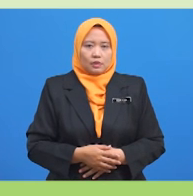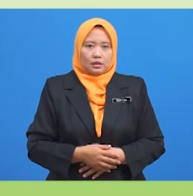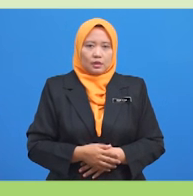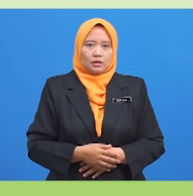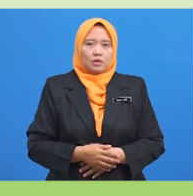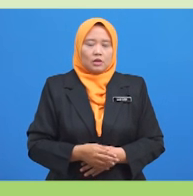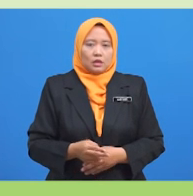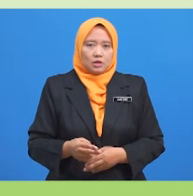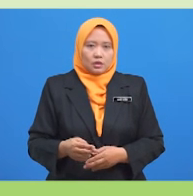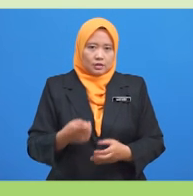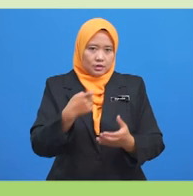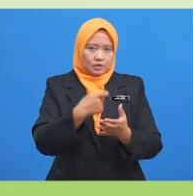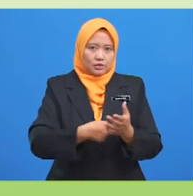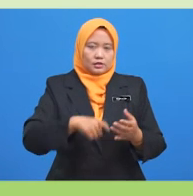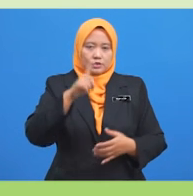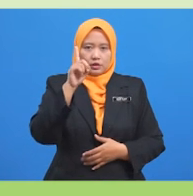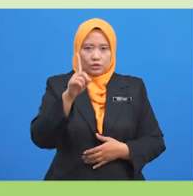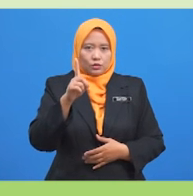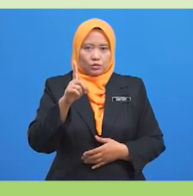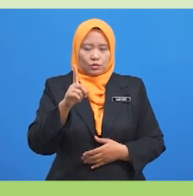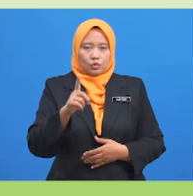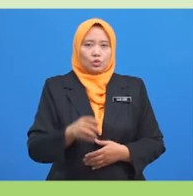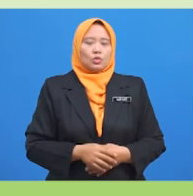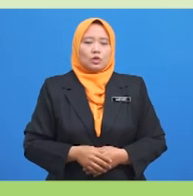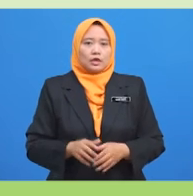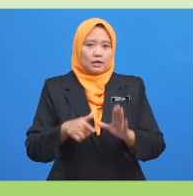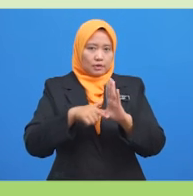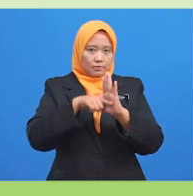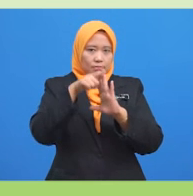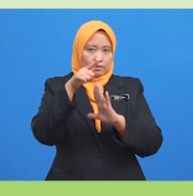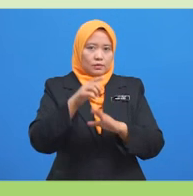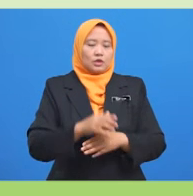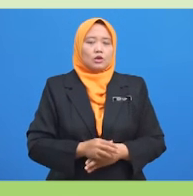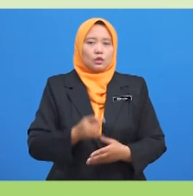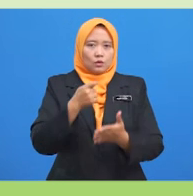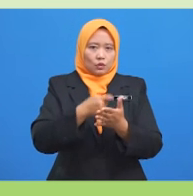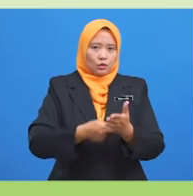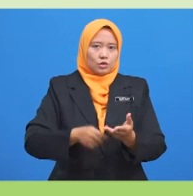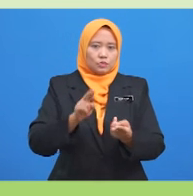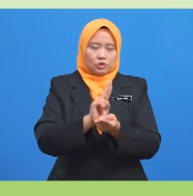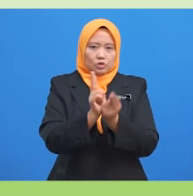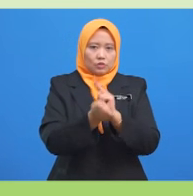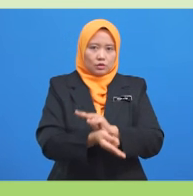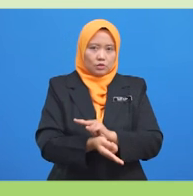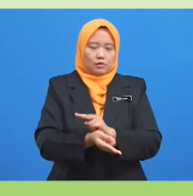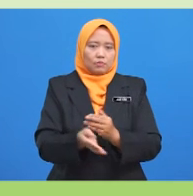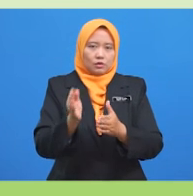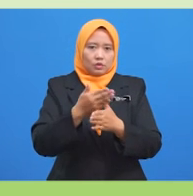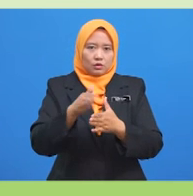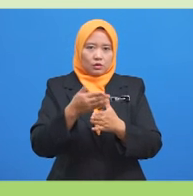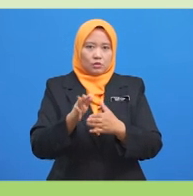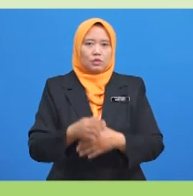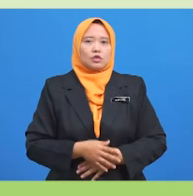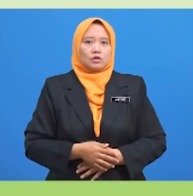Jumlah hasil dapat menampung kesemua kos berubah. Firma boleh memilih untuk